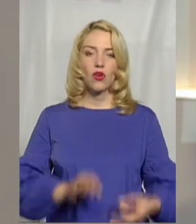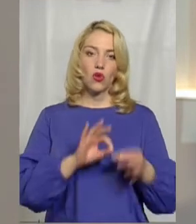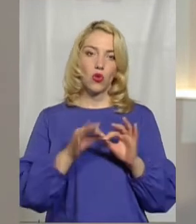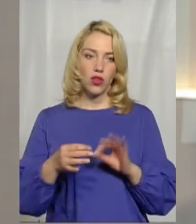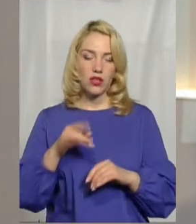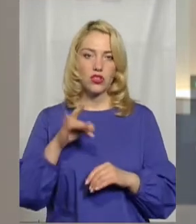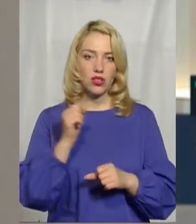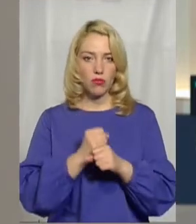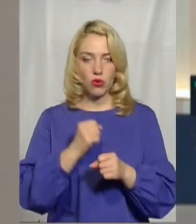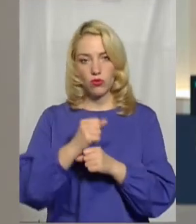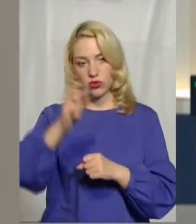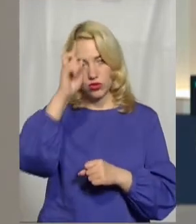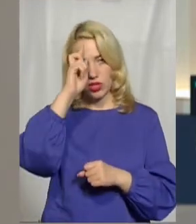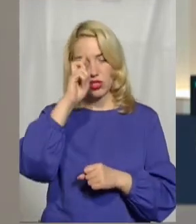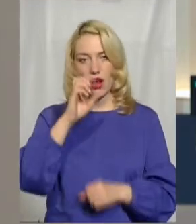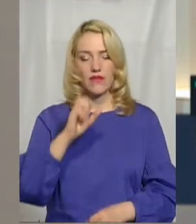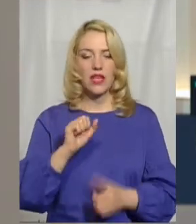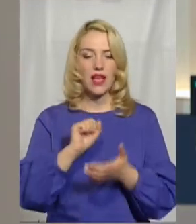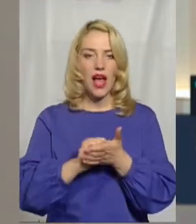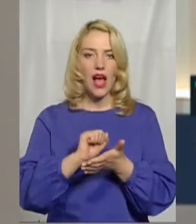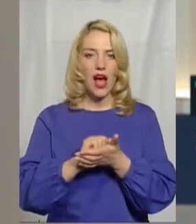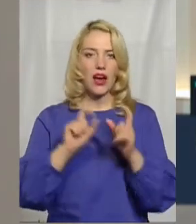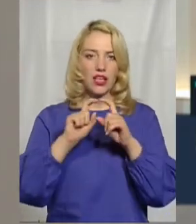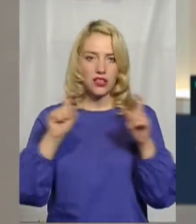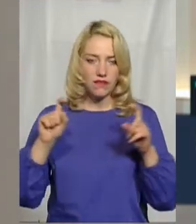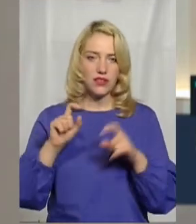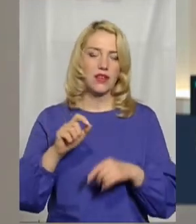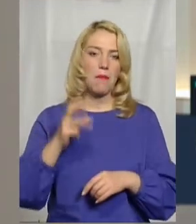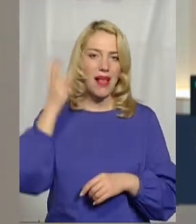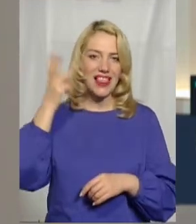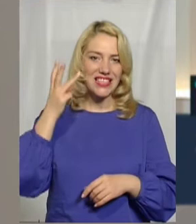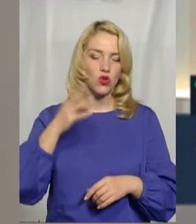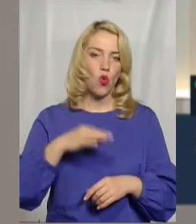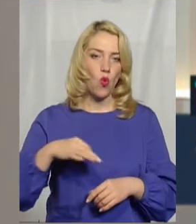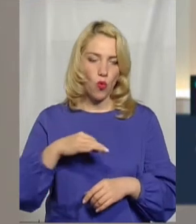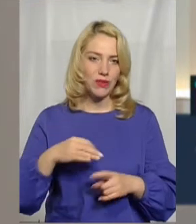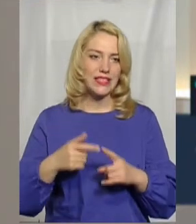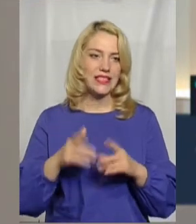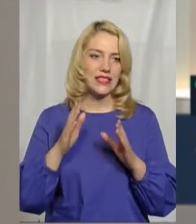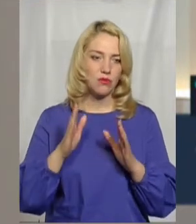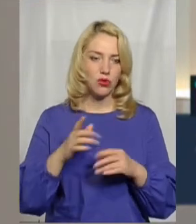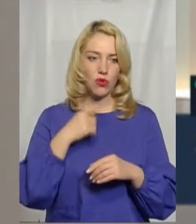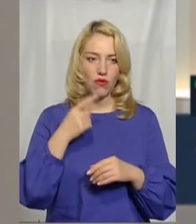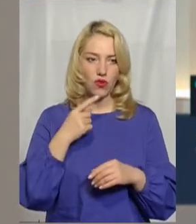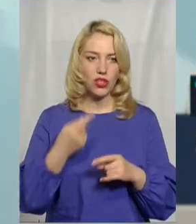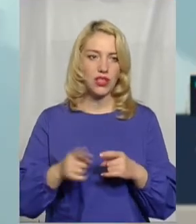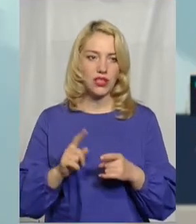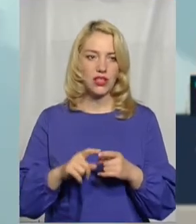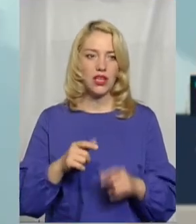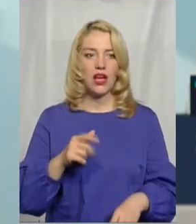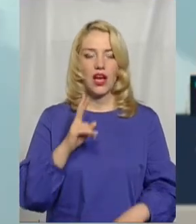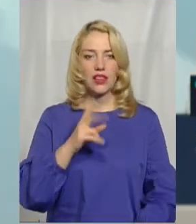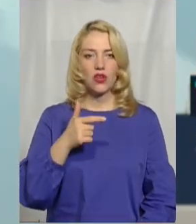Докладніше про роботу Державного архіву Хмельницької області ми будемо говорити з Катериною